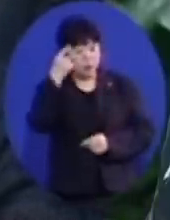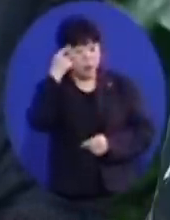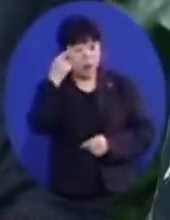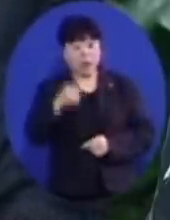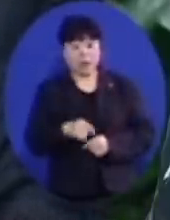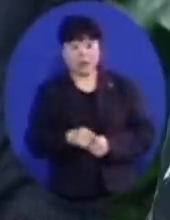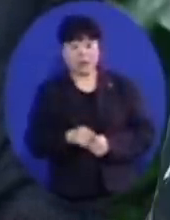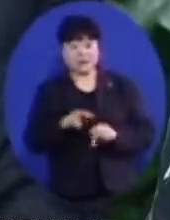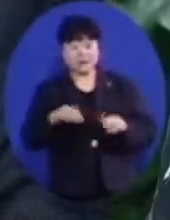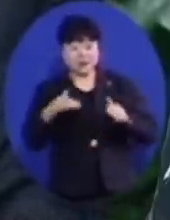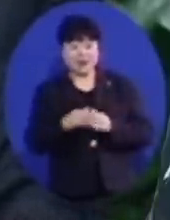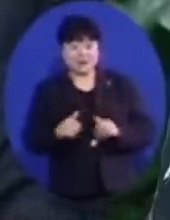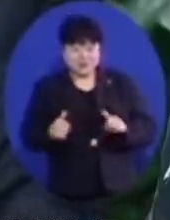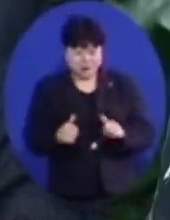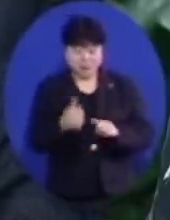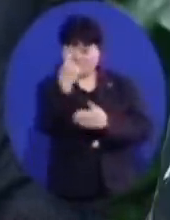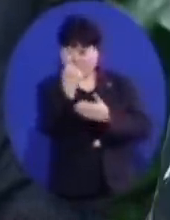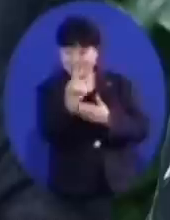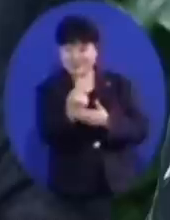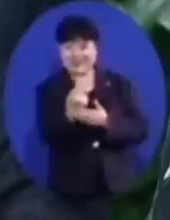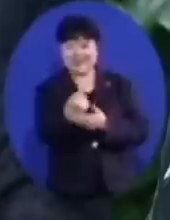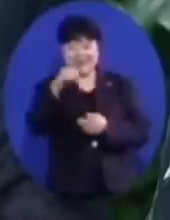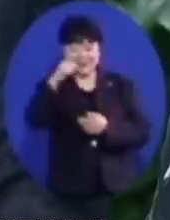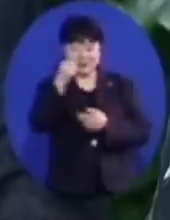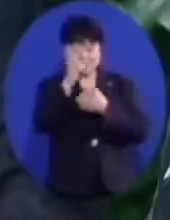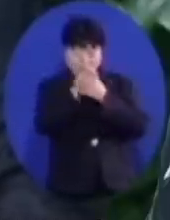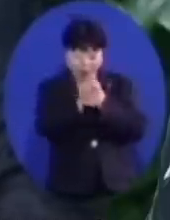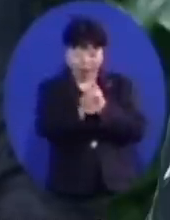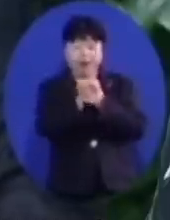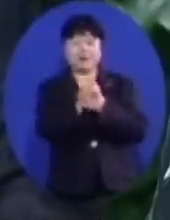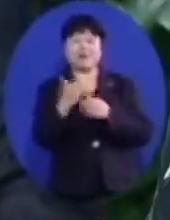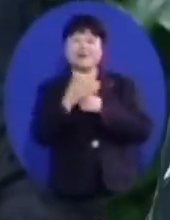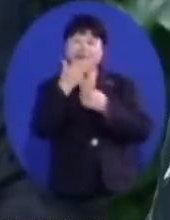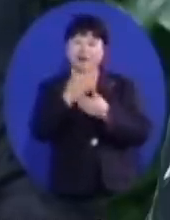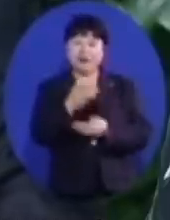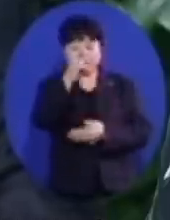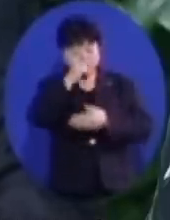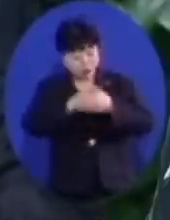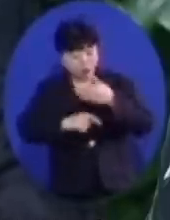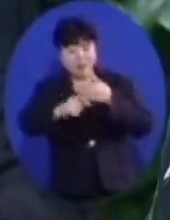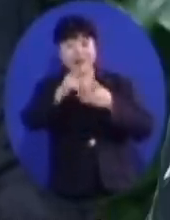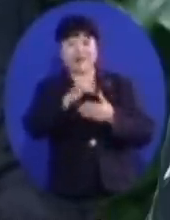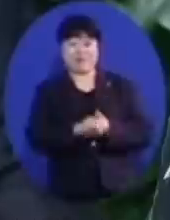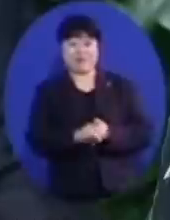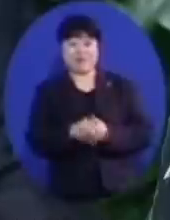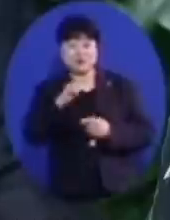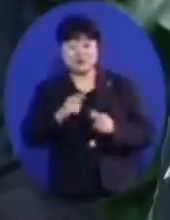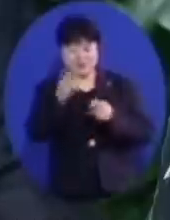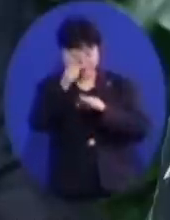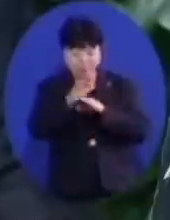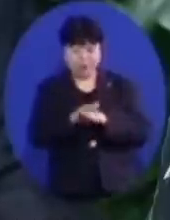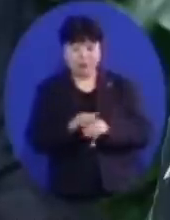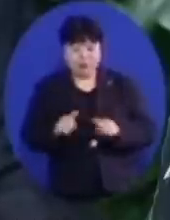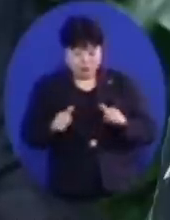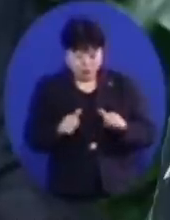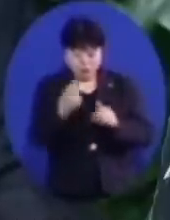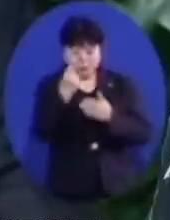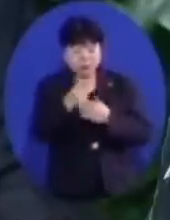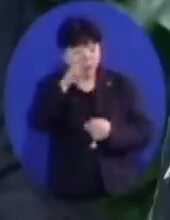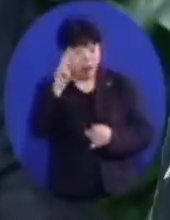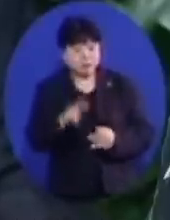아니 여태까지 교회를 잘 나오고 새벽기도해서 철야기도 주일 예배 꼭 나오듯이